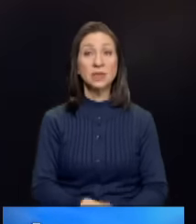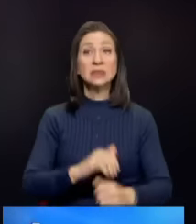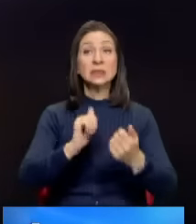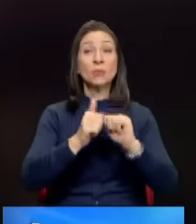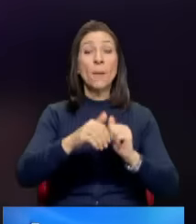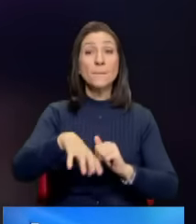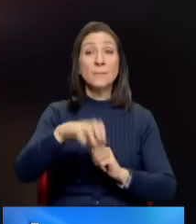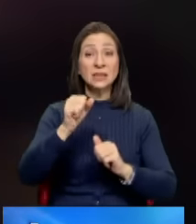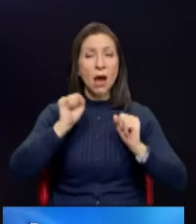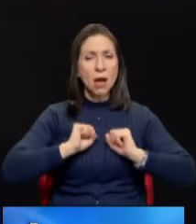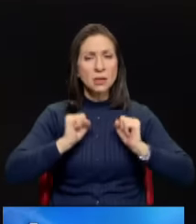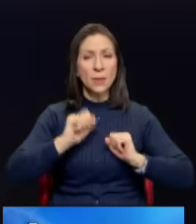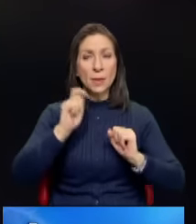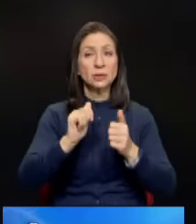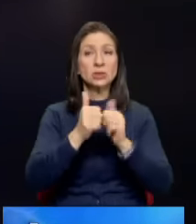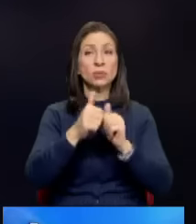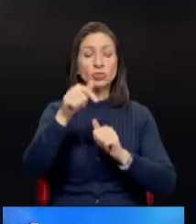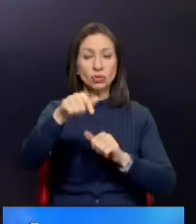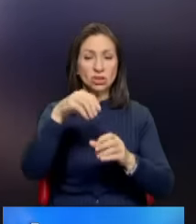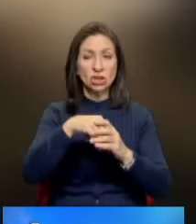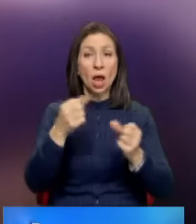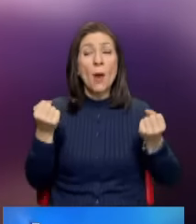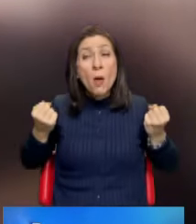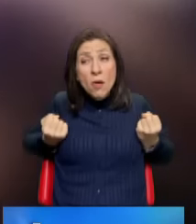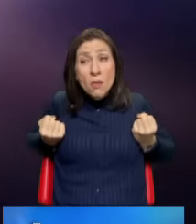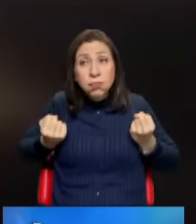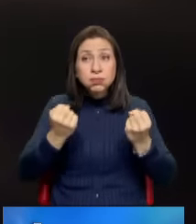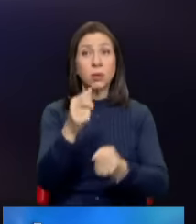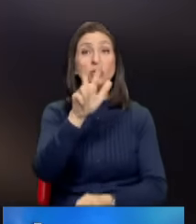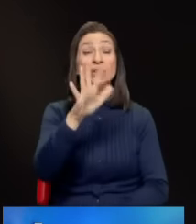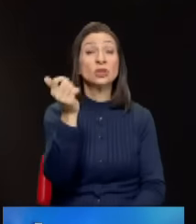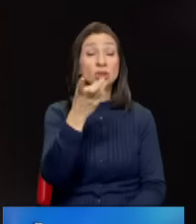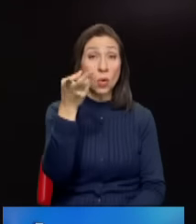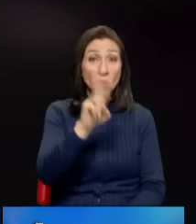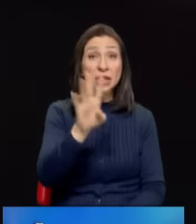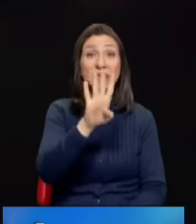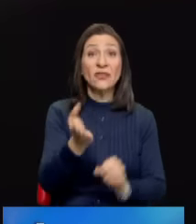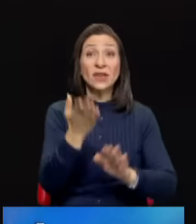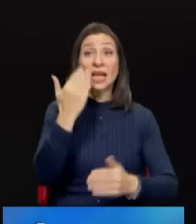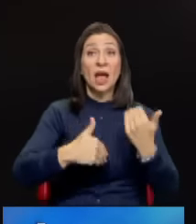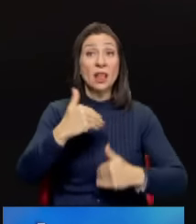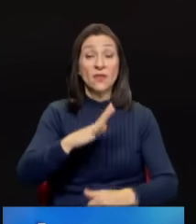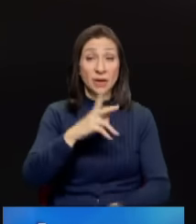Spor merkezinde antrenman yapan sporcuların arasına otomobil daldı. 35 kişi öldü, 40'tan fazla yaralı var.